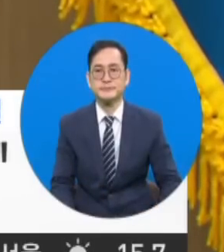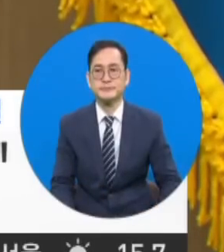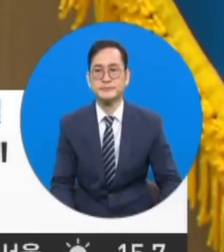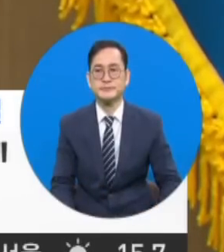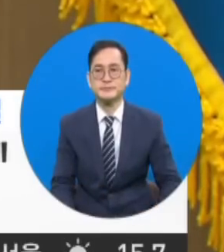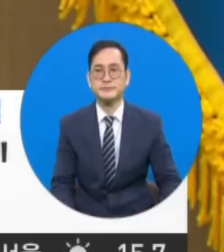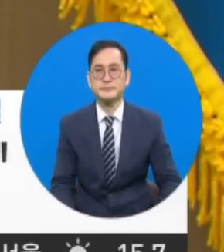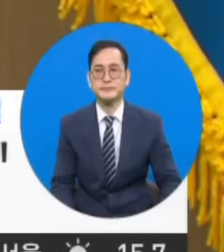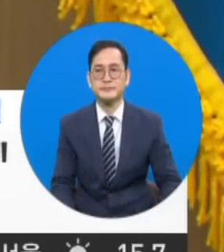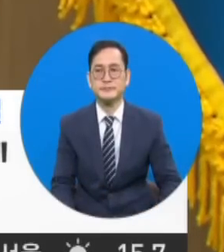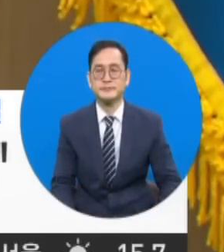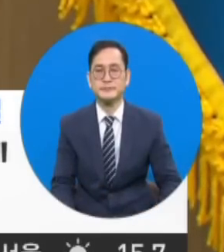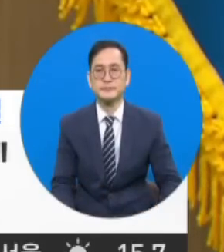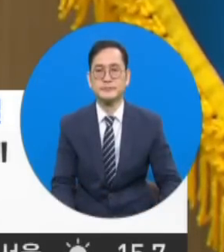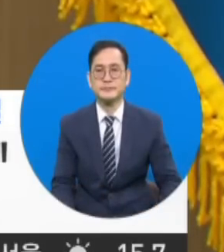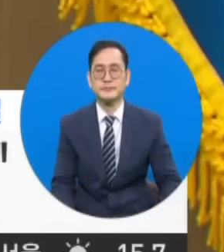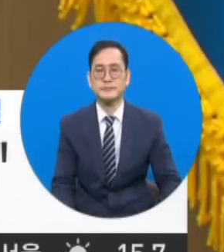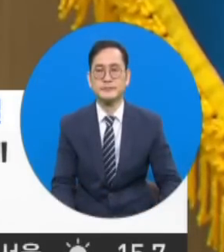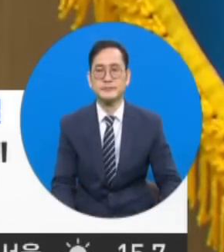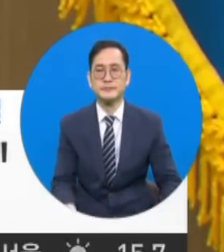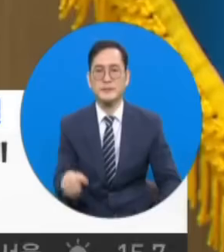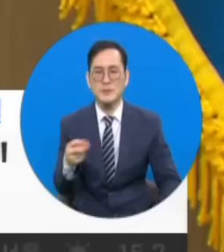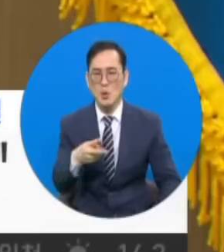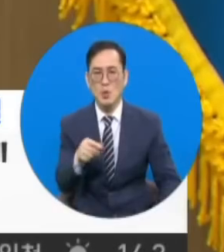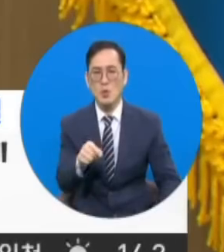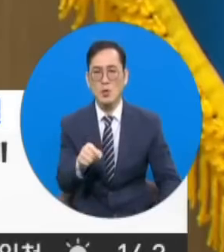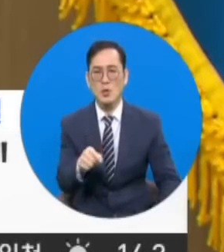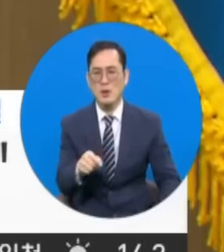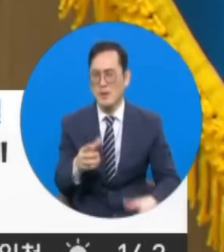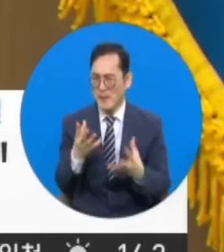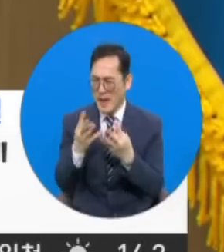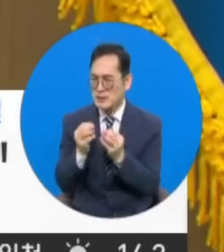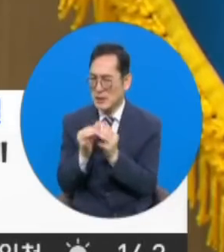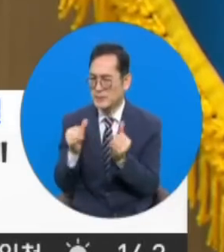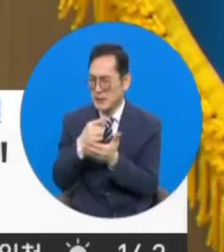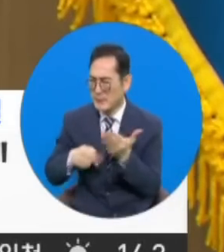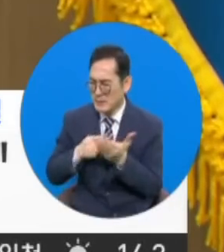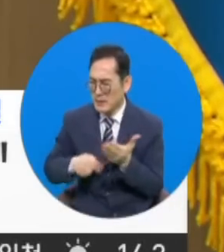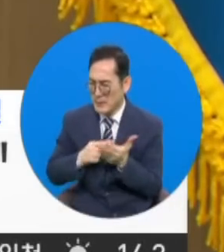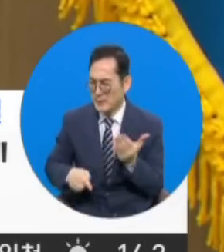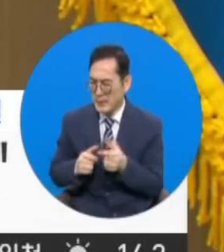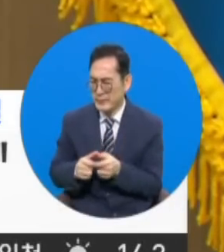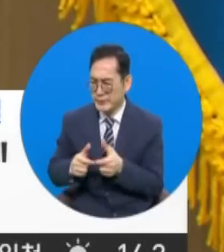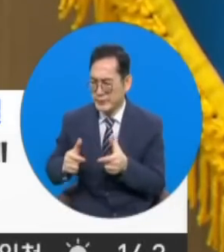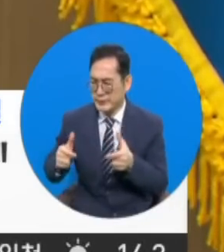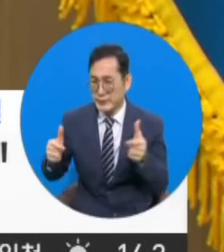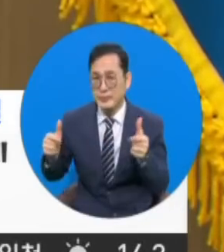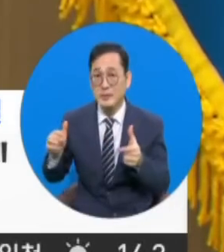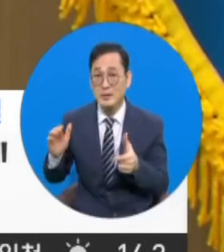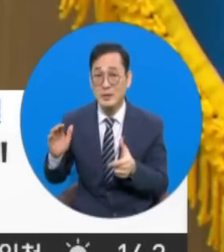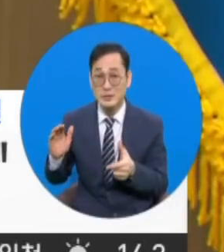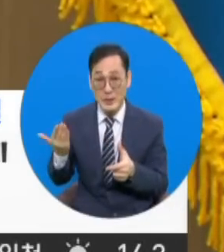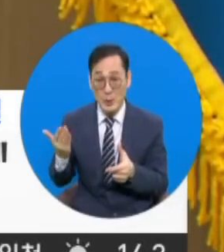정상적인 보건까지 수많은 선의의 피해자가 발생하고 이들의